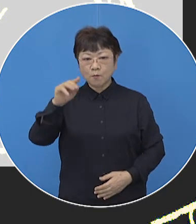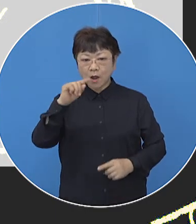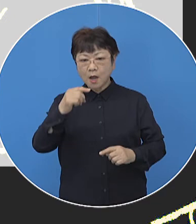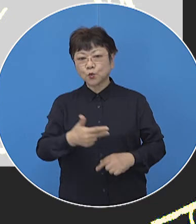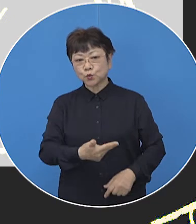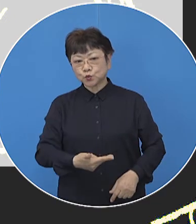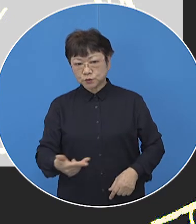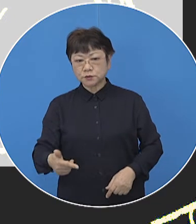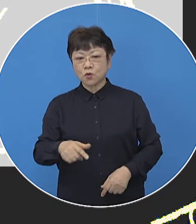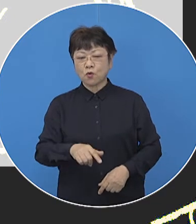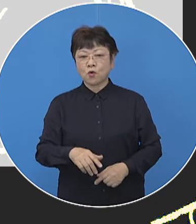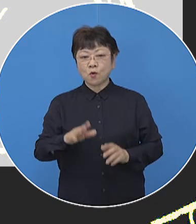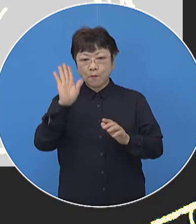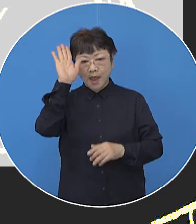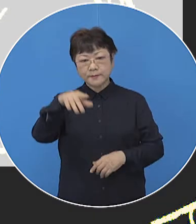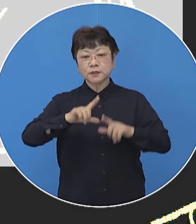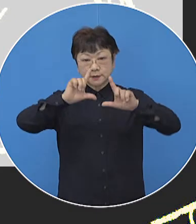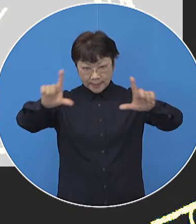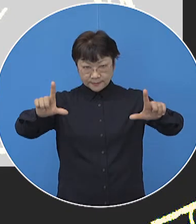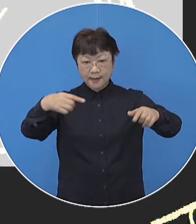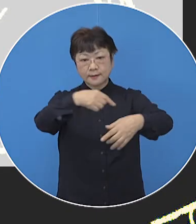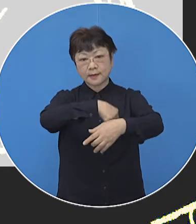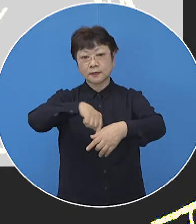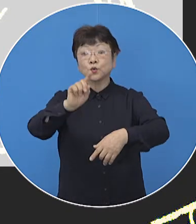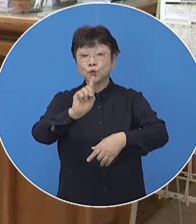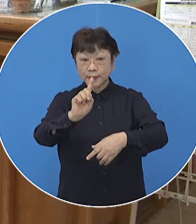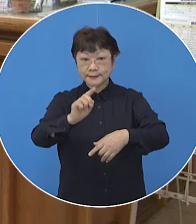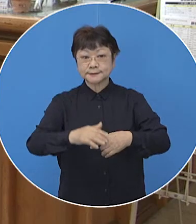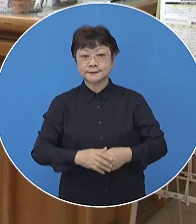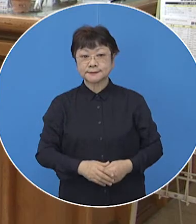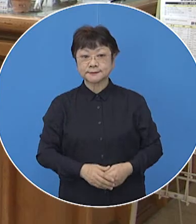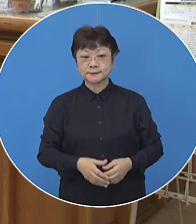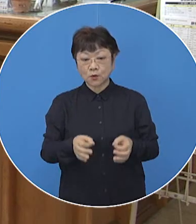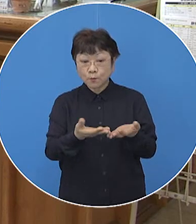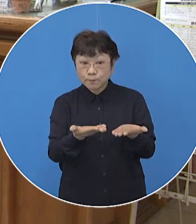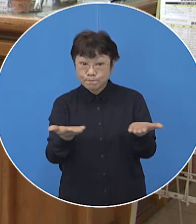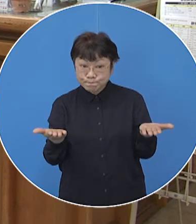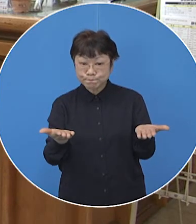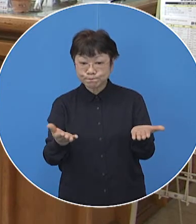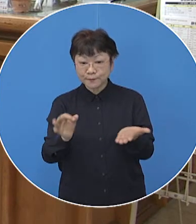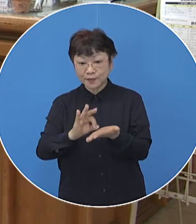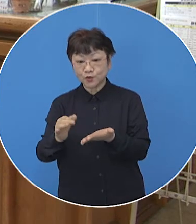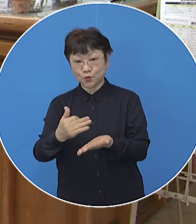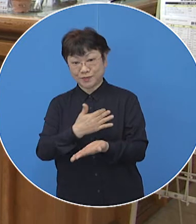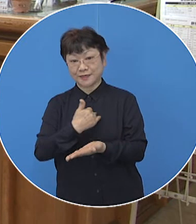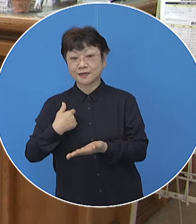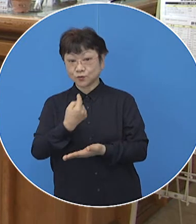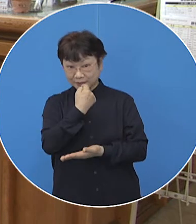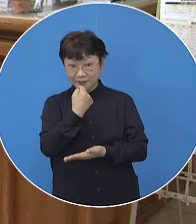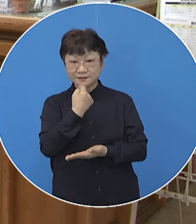前原龍二のどんどん前向き宣言。 お店の方も利用